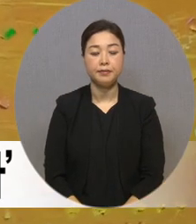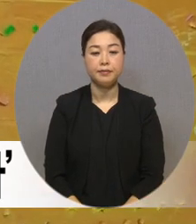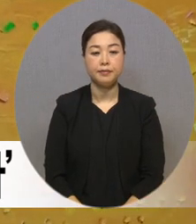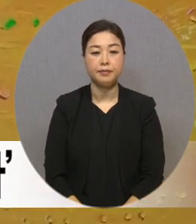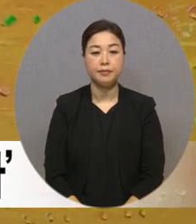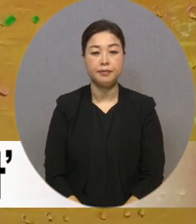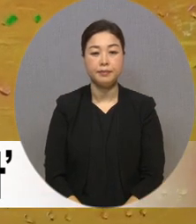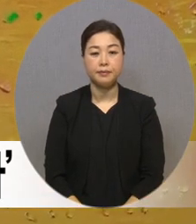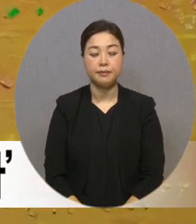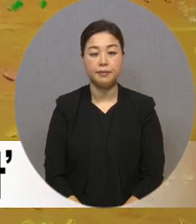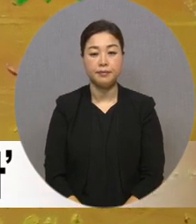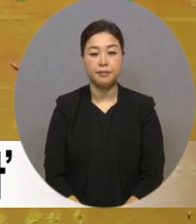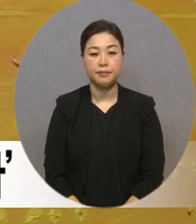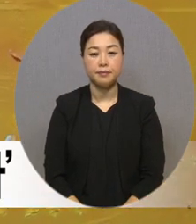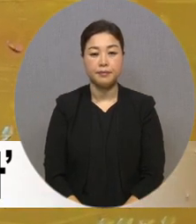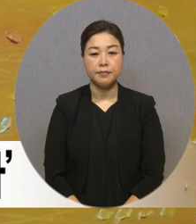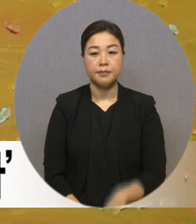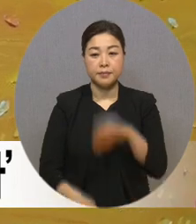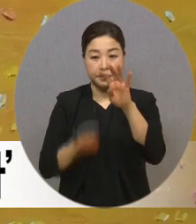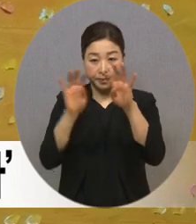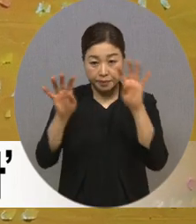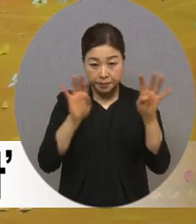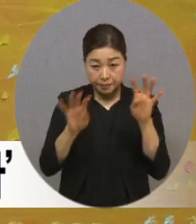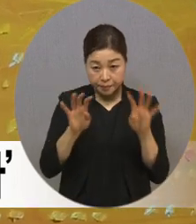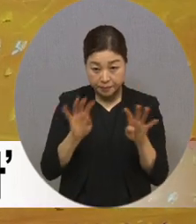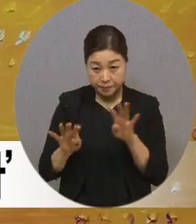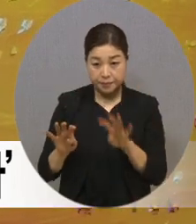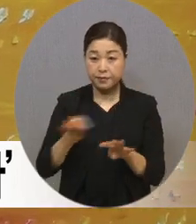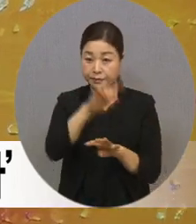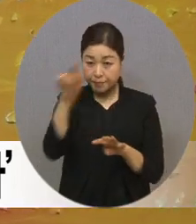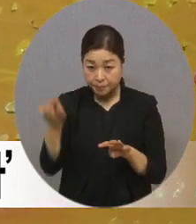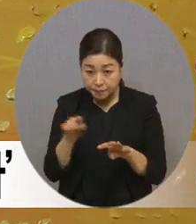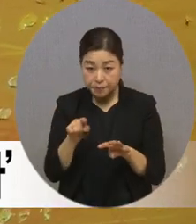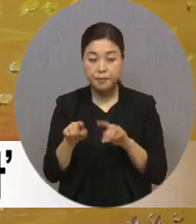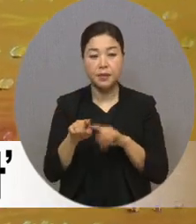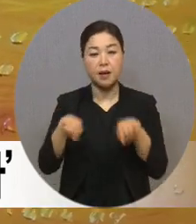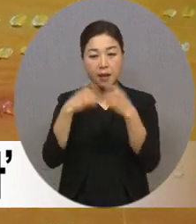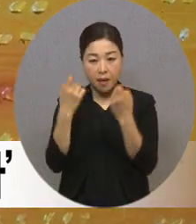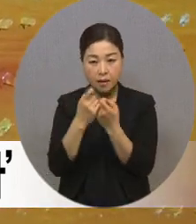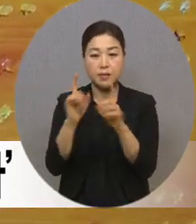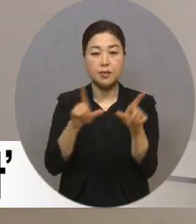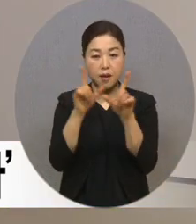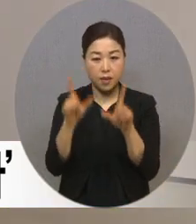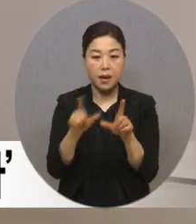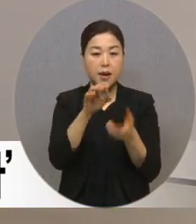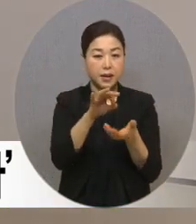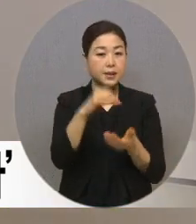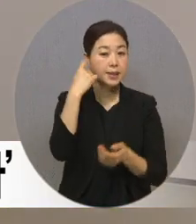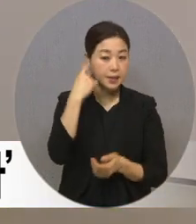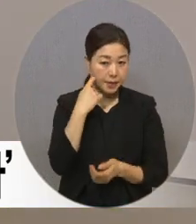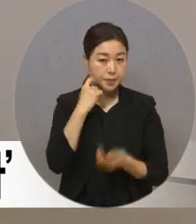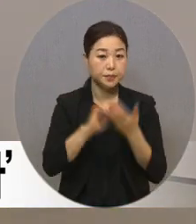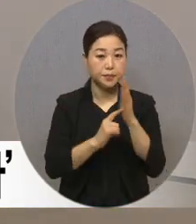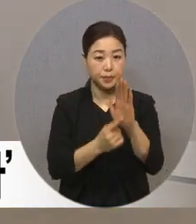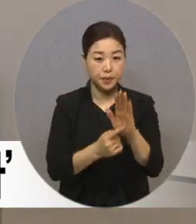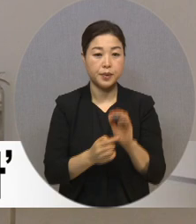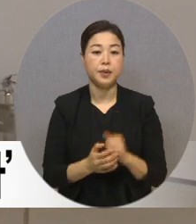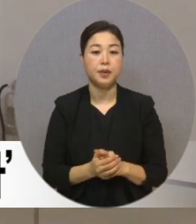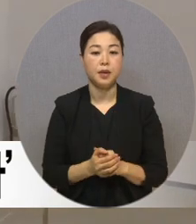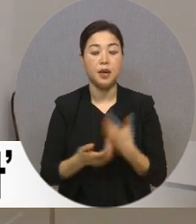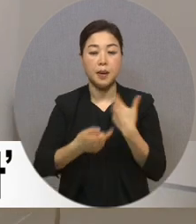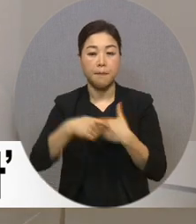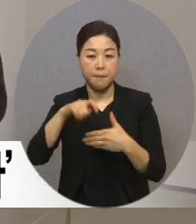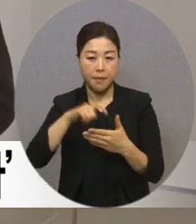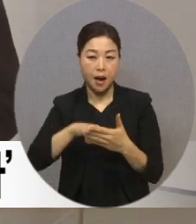작은 점들은 개인의 일상 안에 빛나는 삶의 가치를 의미하며 송필용 작가는 이를 마음 위에